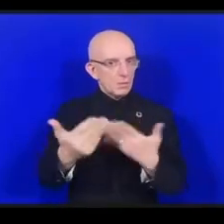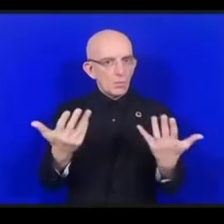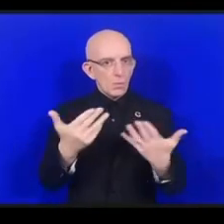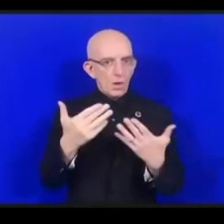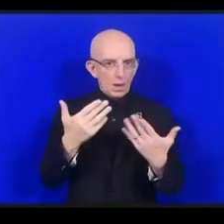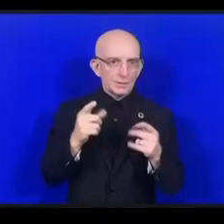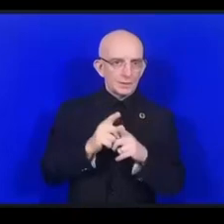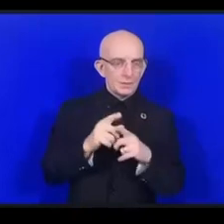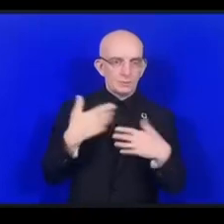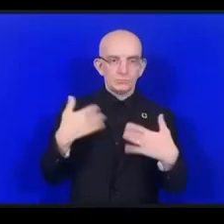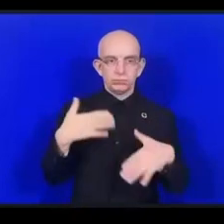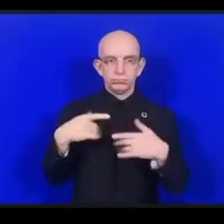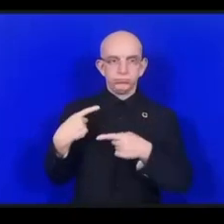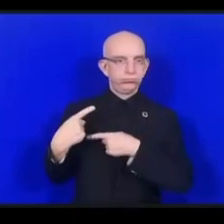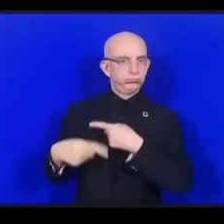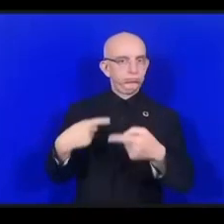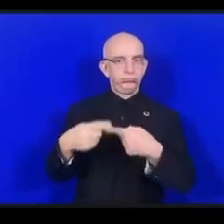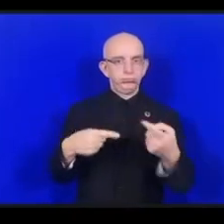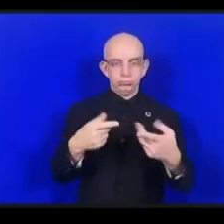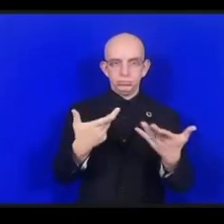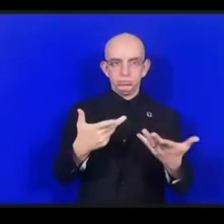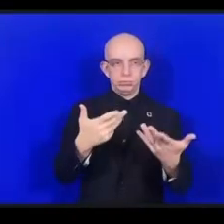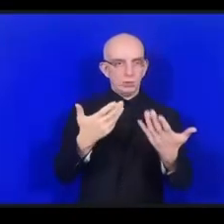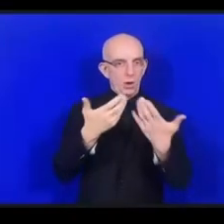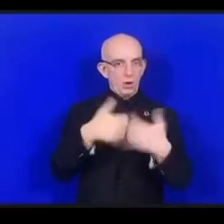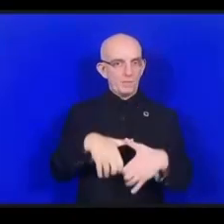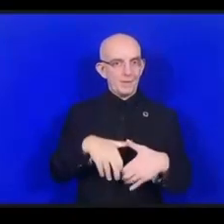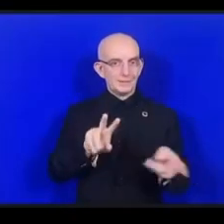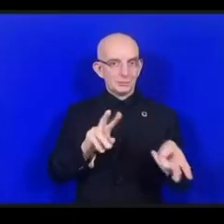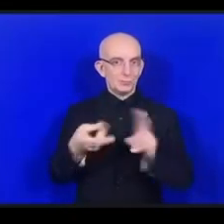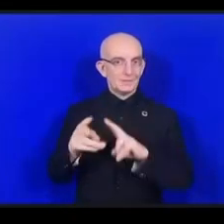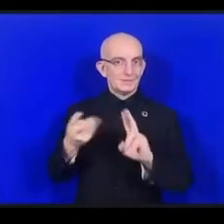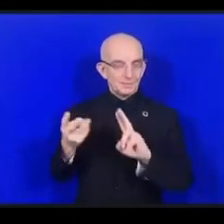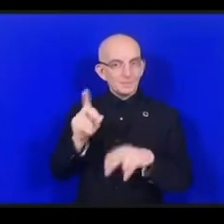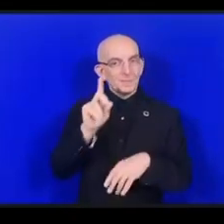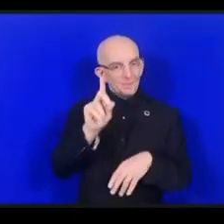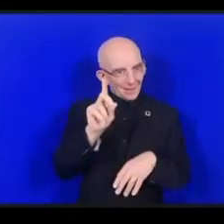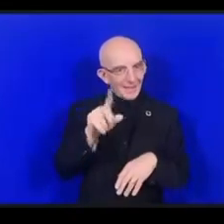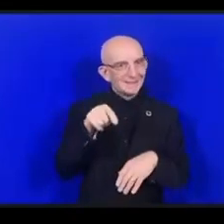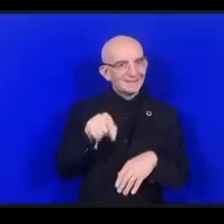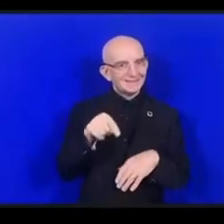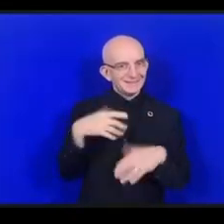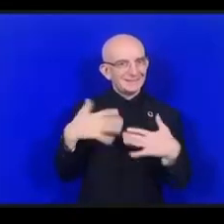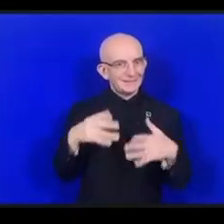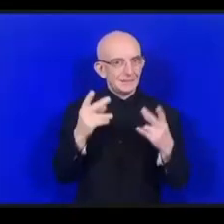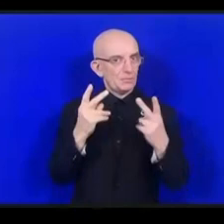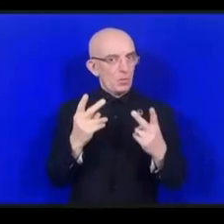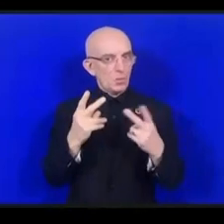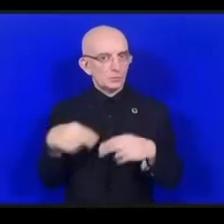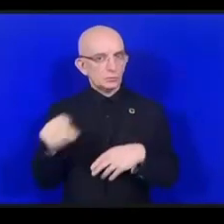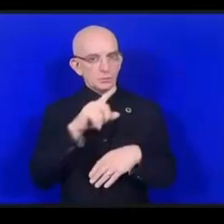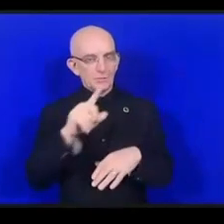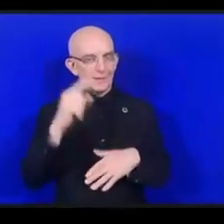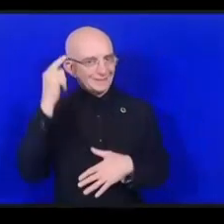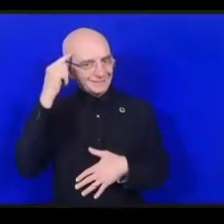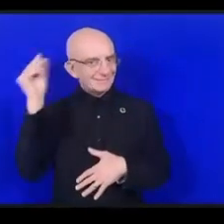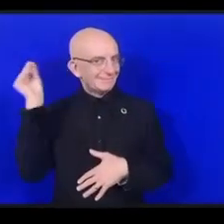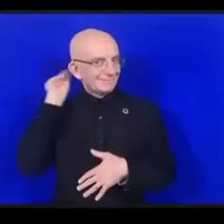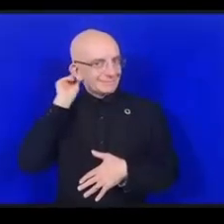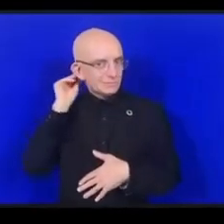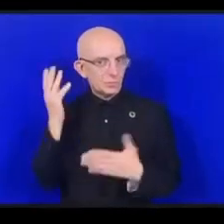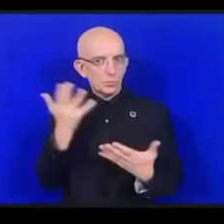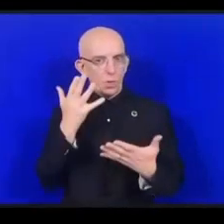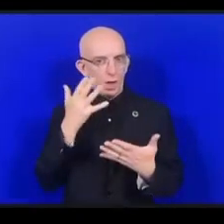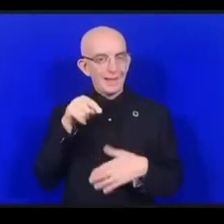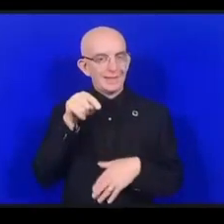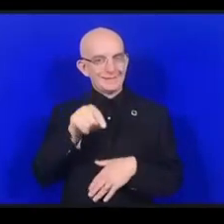这些方面现在都在进步，我觉得大家是可以要记住的，现在这样的一种多利相